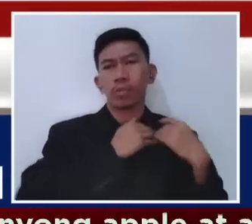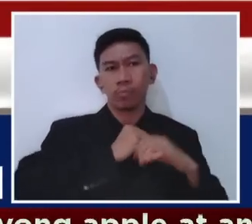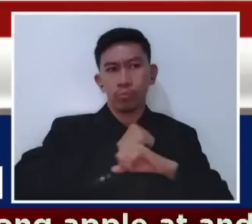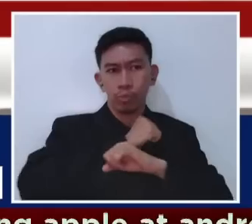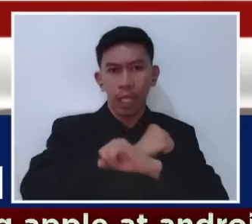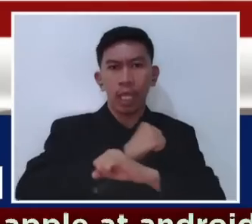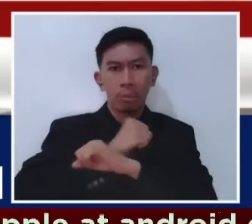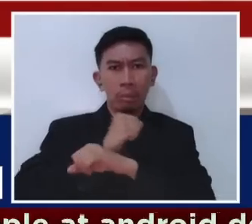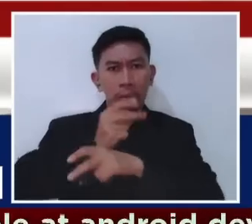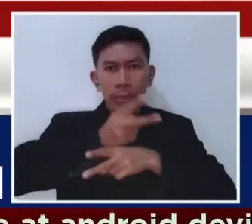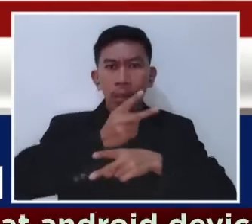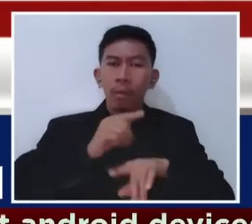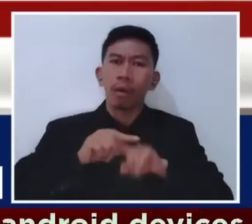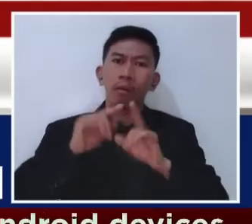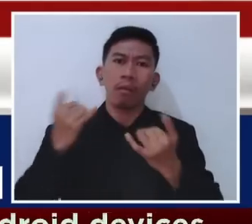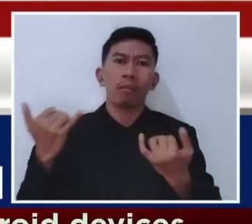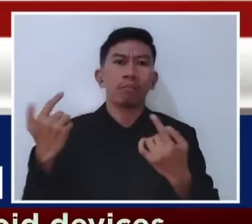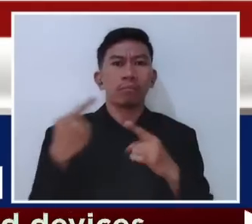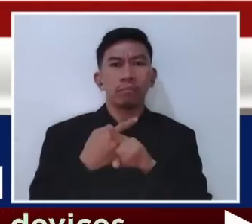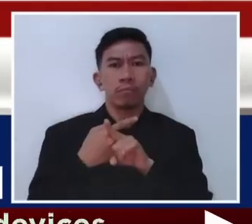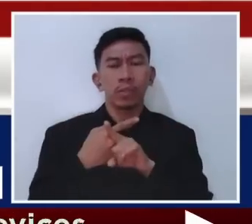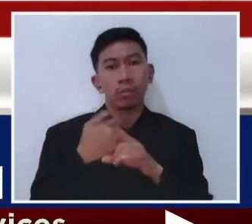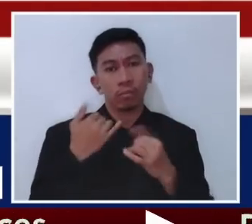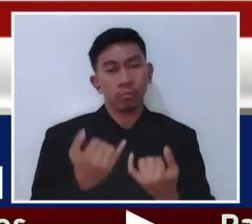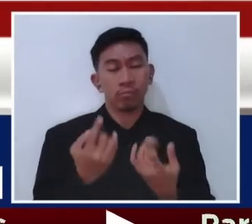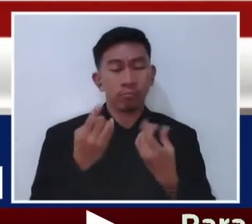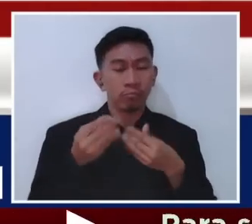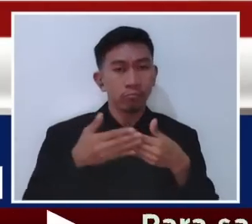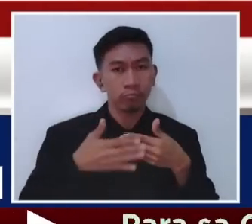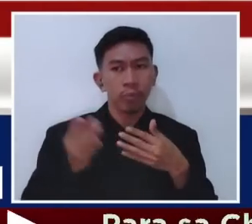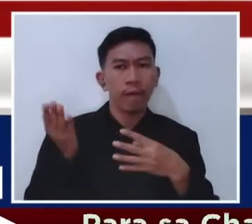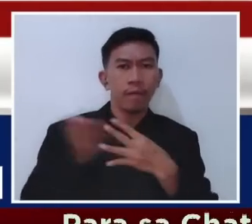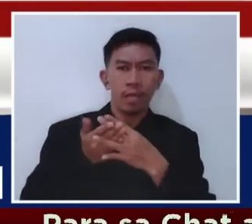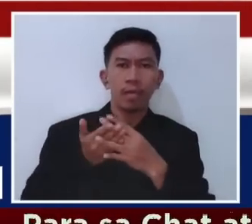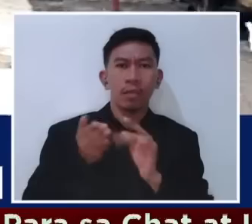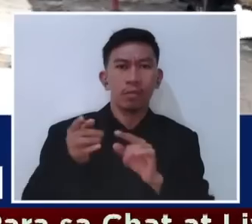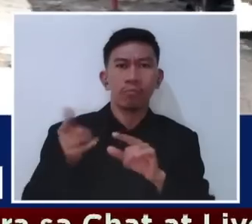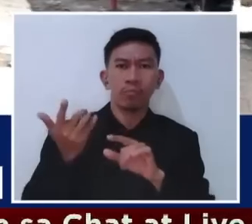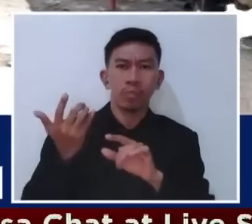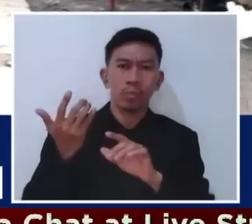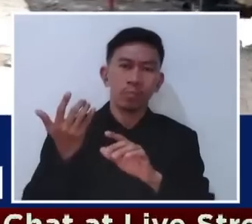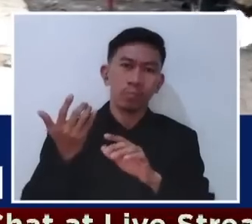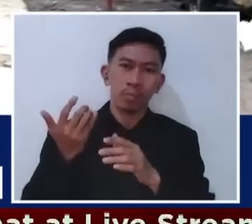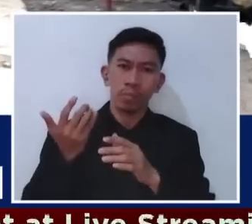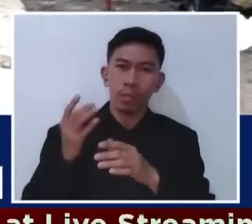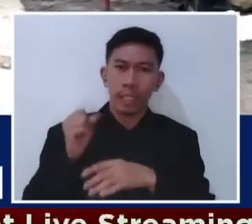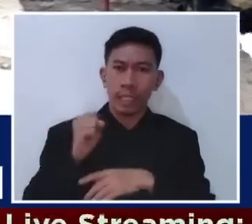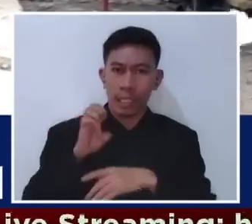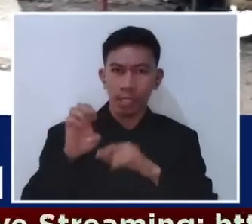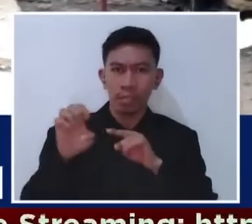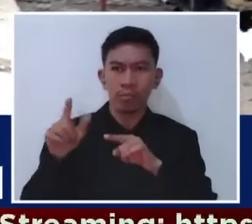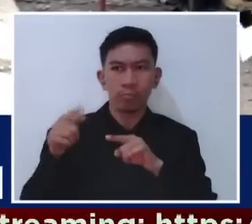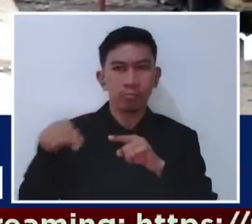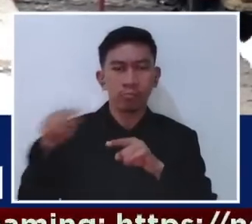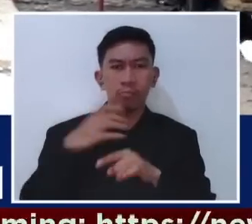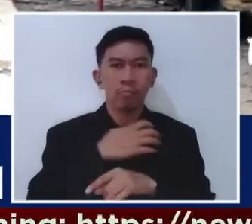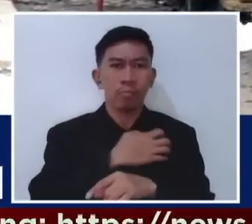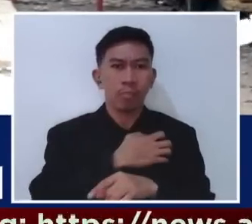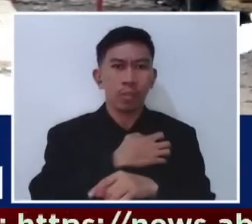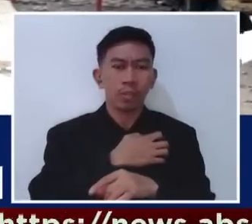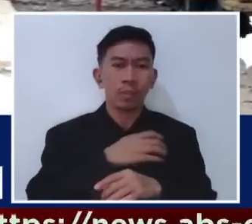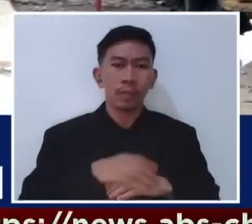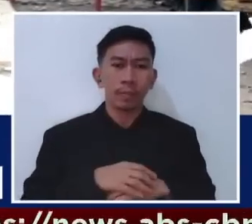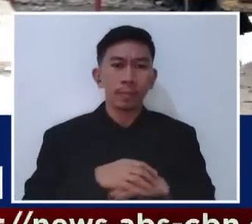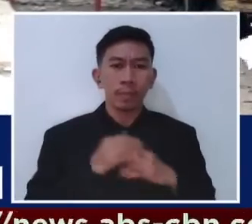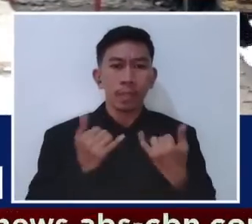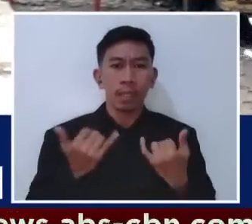filing criminal and administrative case against those perpetrators. Tinanggal na sa pwesto sa detachment ang